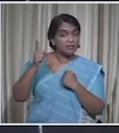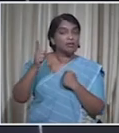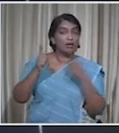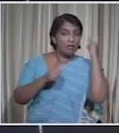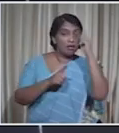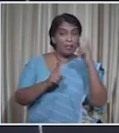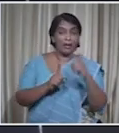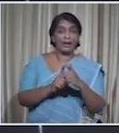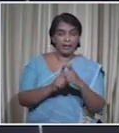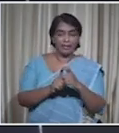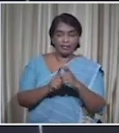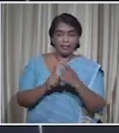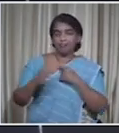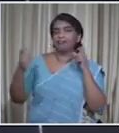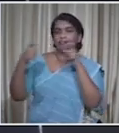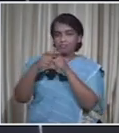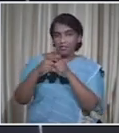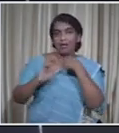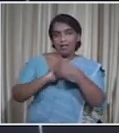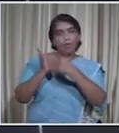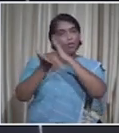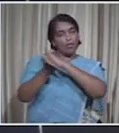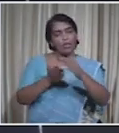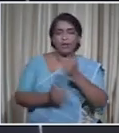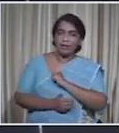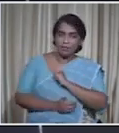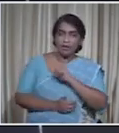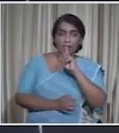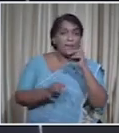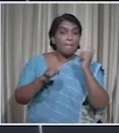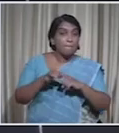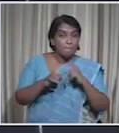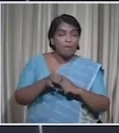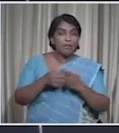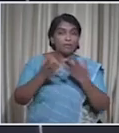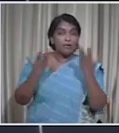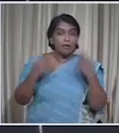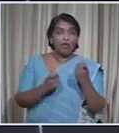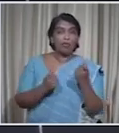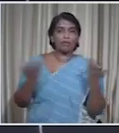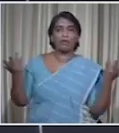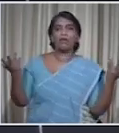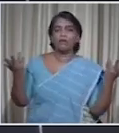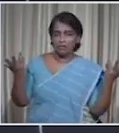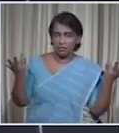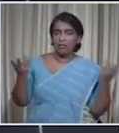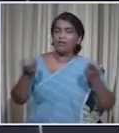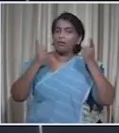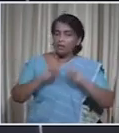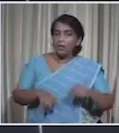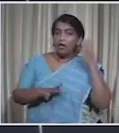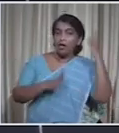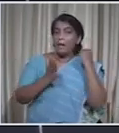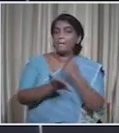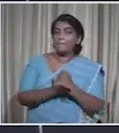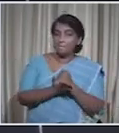කළමනාකාර අධ්‍යක්ෂතුමියට කතා කරන්න ලංකාවට උදව් කරන්න කැමතියි කිව්වා ප්‍රශ්නේ උනේ ඒක අවසන් වෙනකම් මුදල් නැහැ ඒ පාර ලෝක